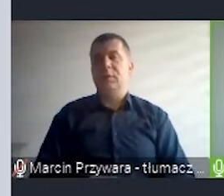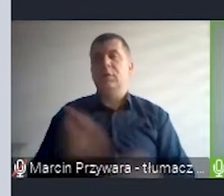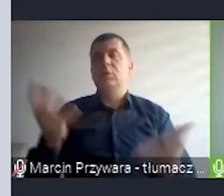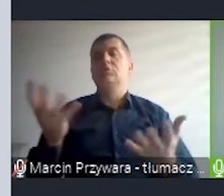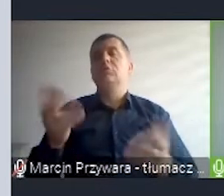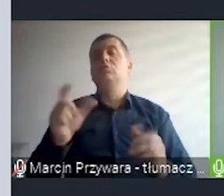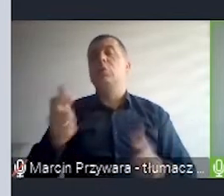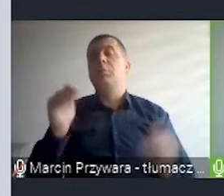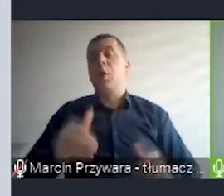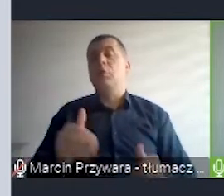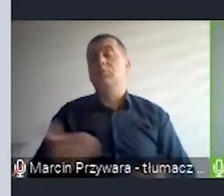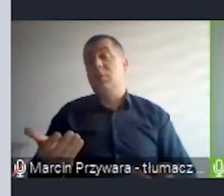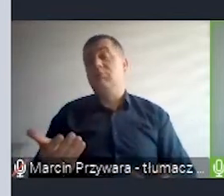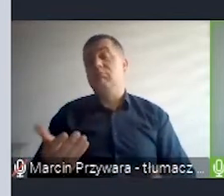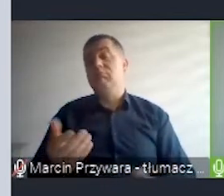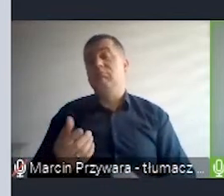po prostu